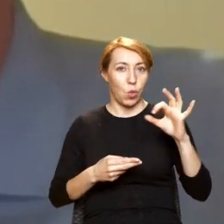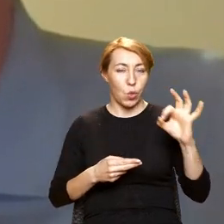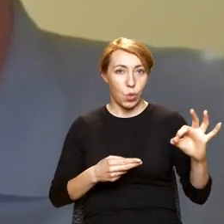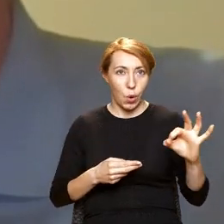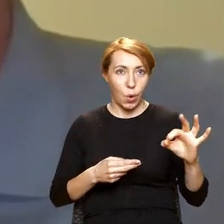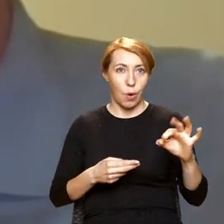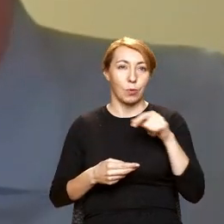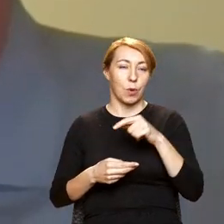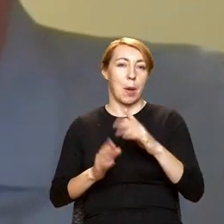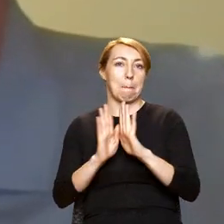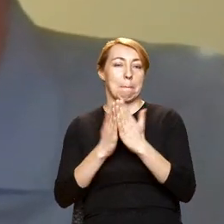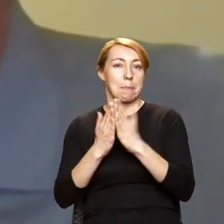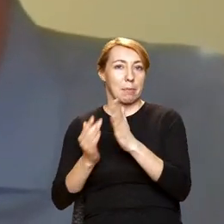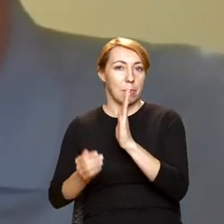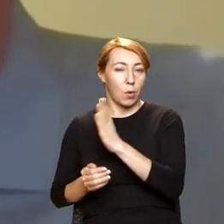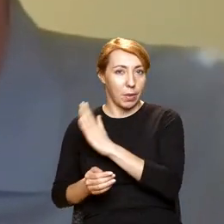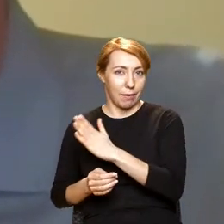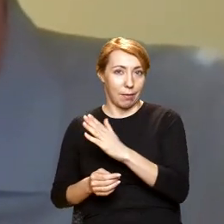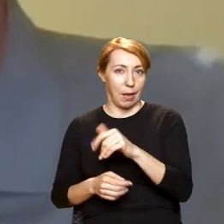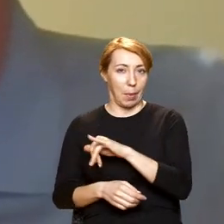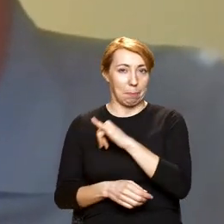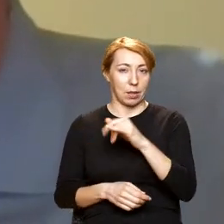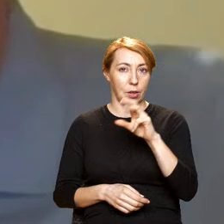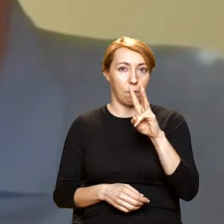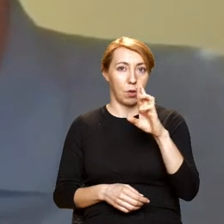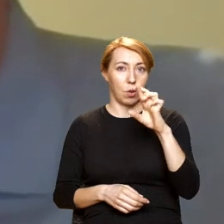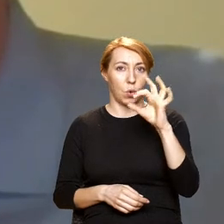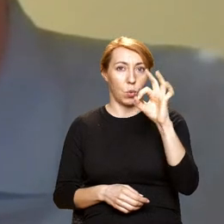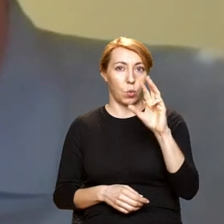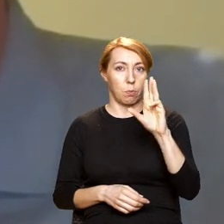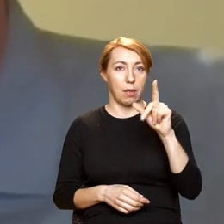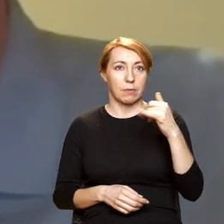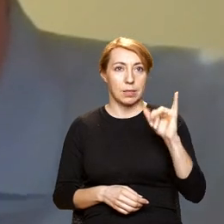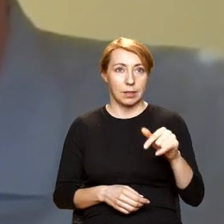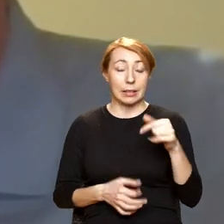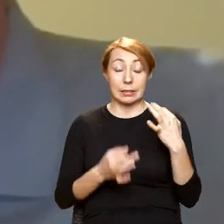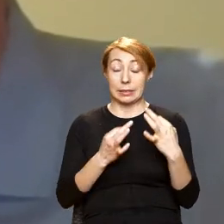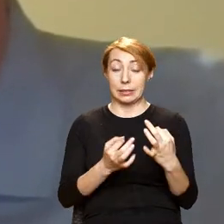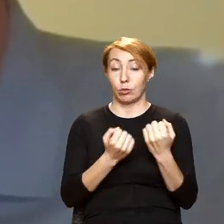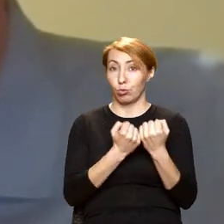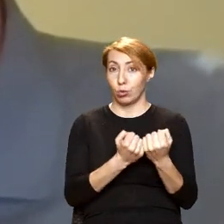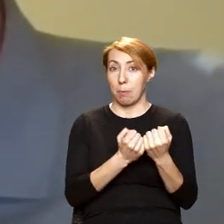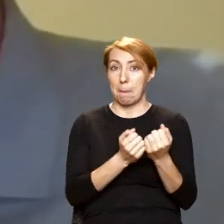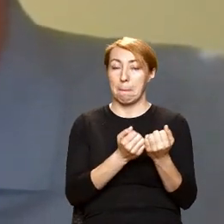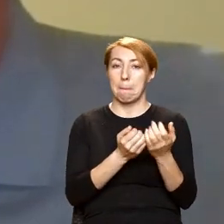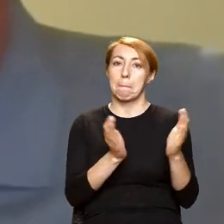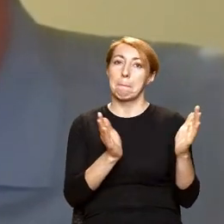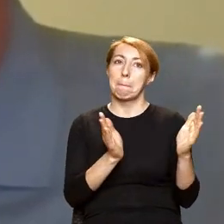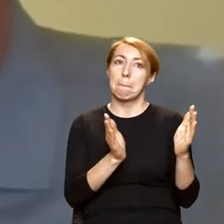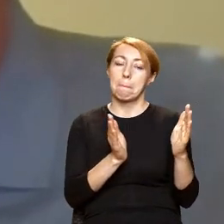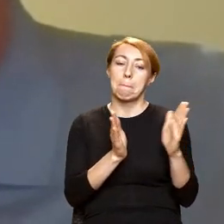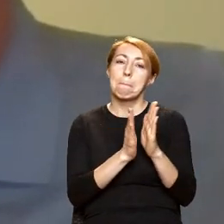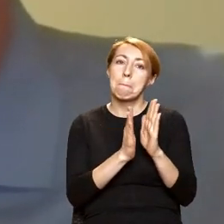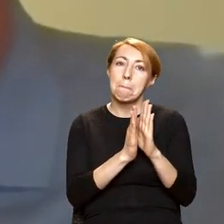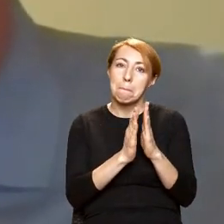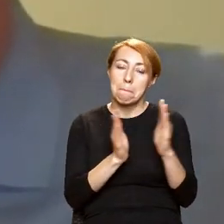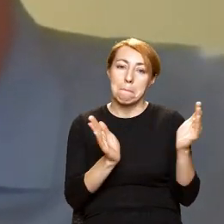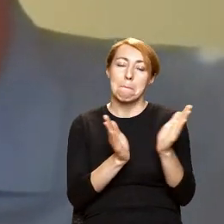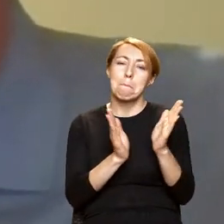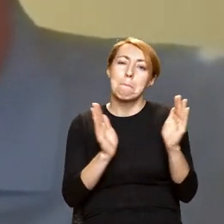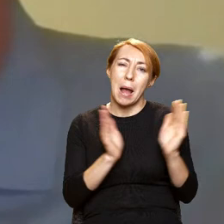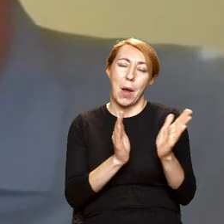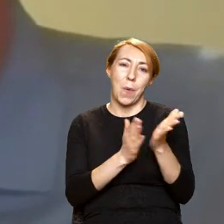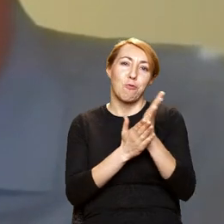Akademii Nauk imienia Wróblewskich, gdzie dzisiaj jest przechowywana mała, lecz cenna